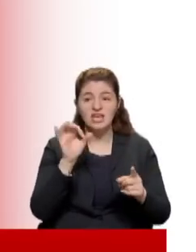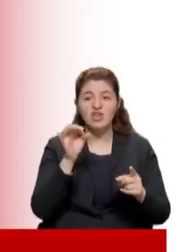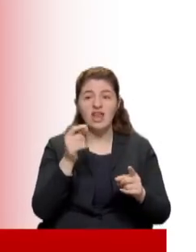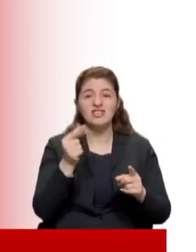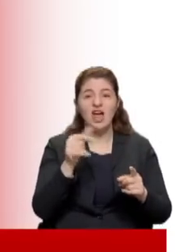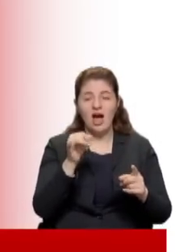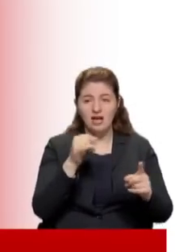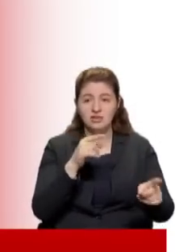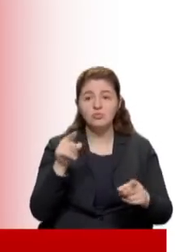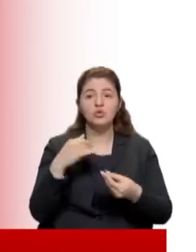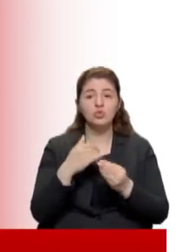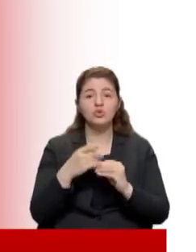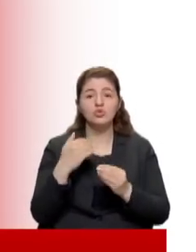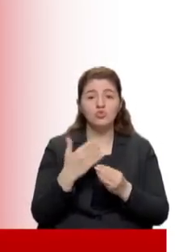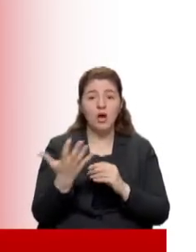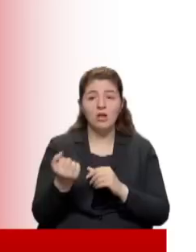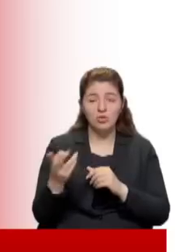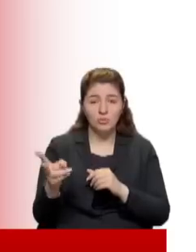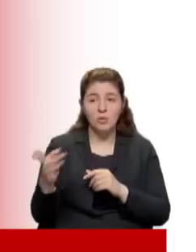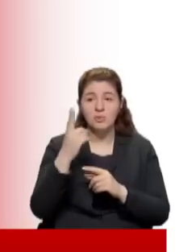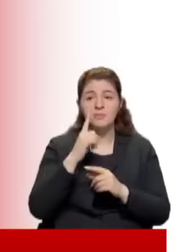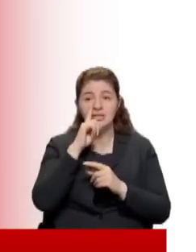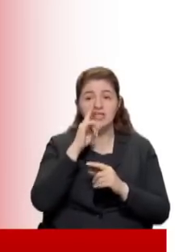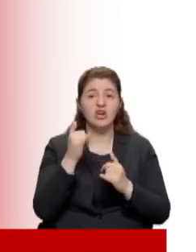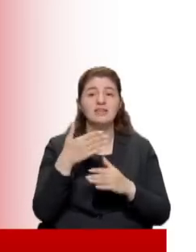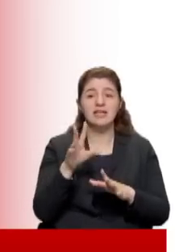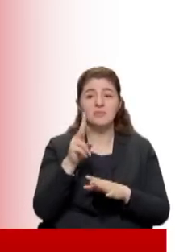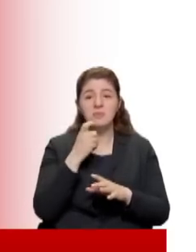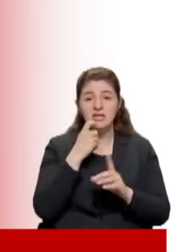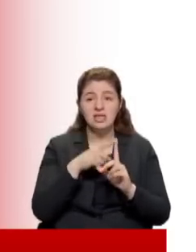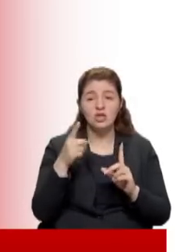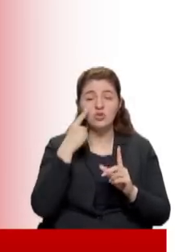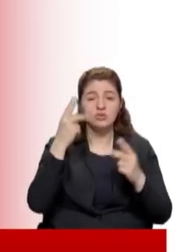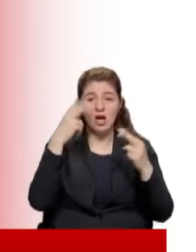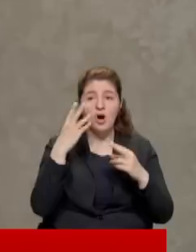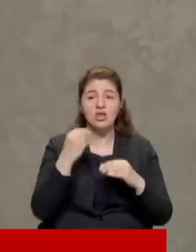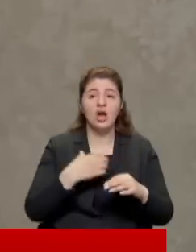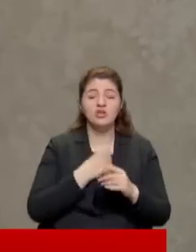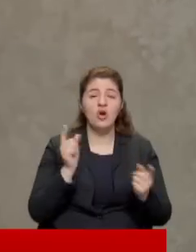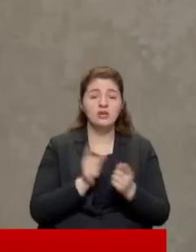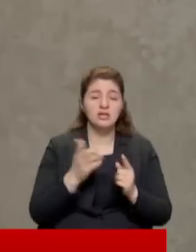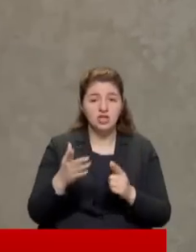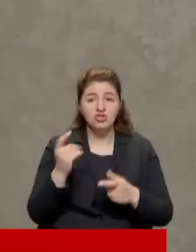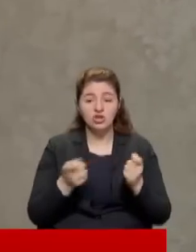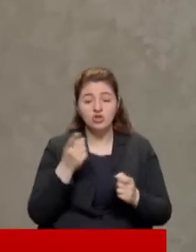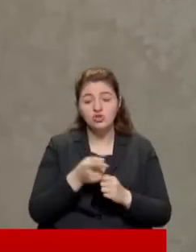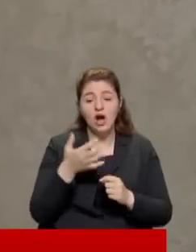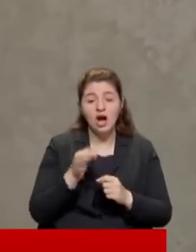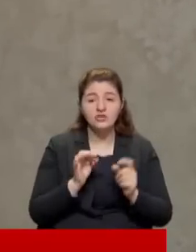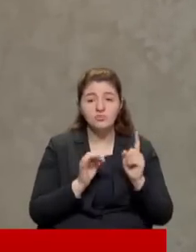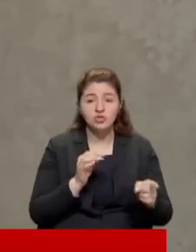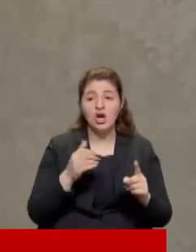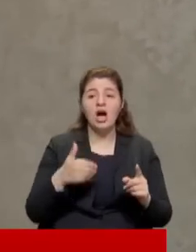fiyatına bugün kuru soğan alınıyor. Bu 1 Nisan şakası değil, 21 yılın göz yaşartan acı özeti. Çalışanların